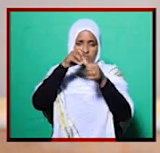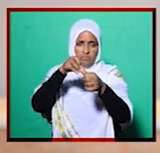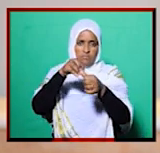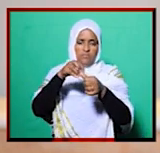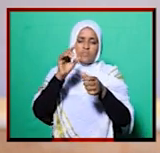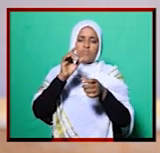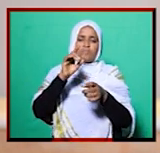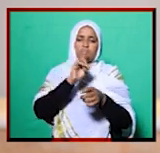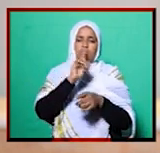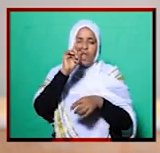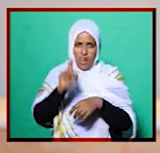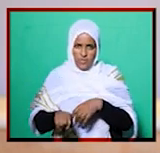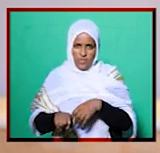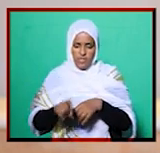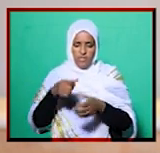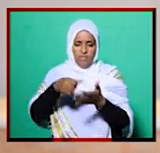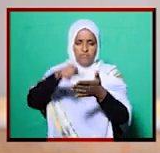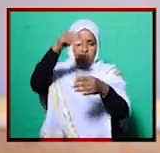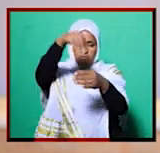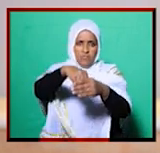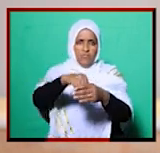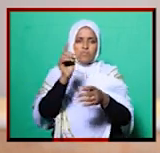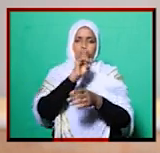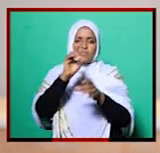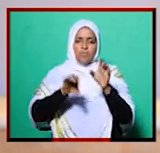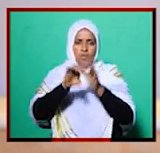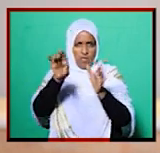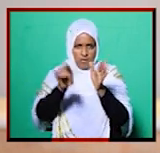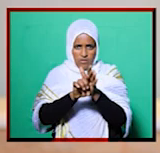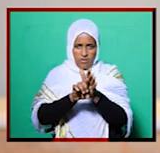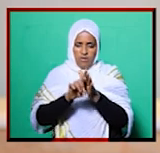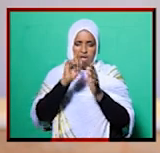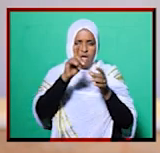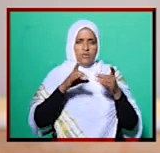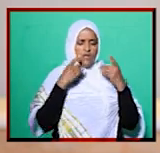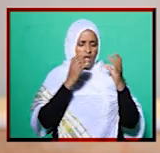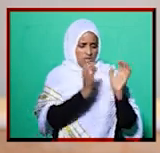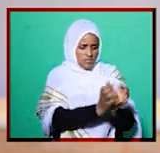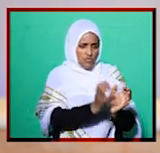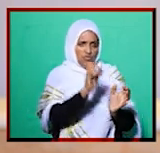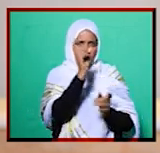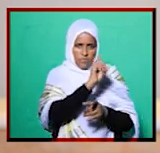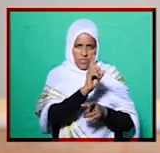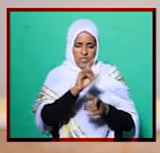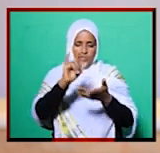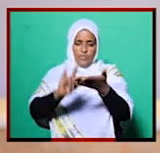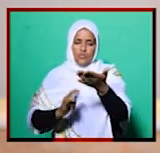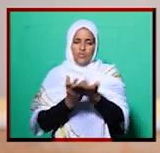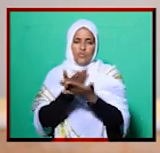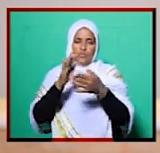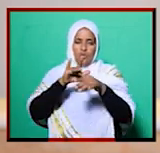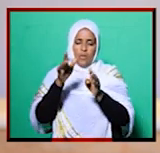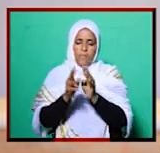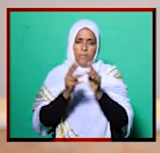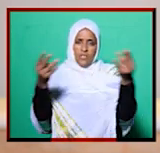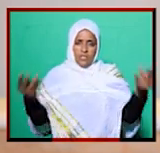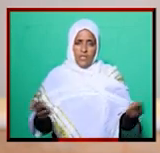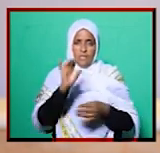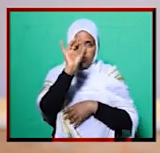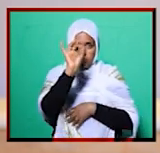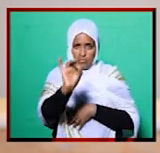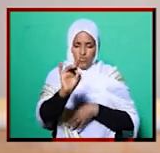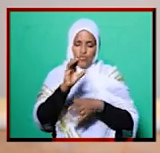እንዳለበት፣ አንድ ክርስቲያን ሲመጸውት ምን ማድረግ እንዳለበት፣ አንድ ካህን ድርሻው ምን ማድረግ እንዴት እንደሆነ በዝርዝር ጉዳይ የቀኖና መጻሕፍት የሚባሉ